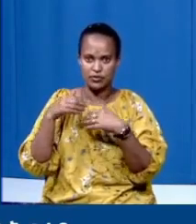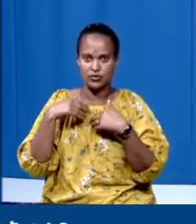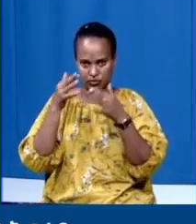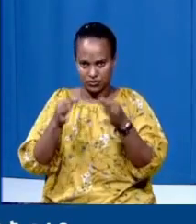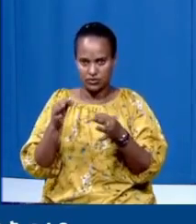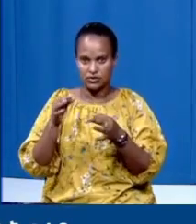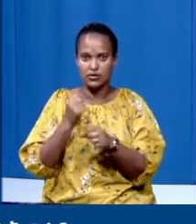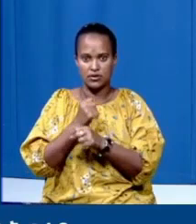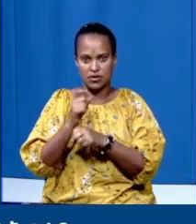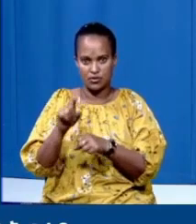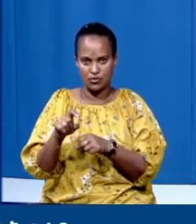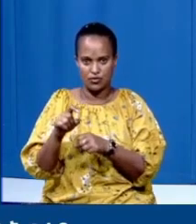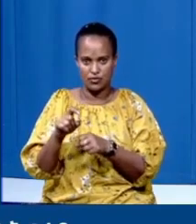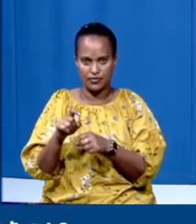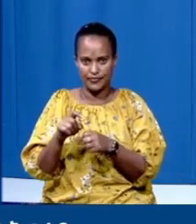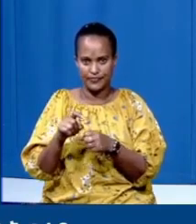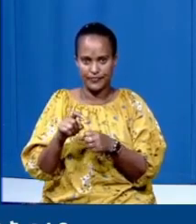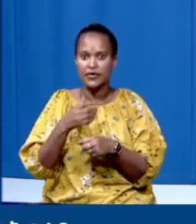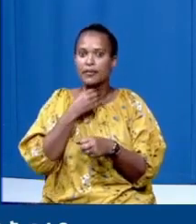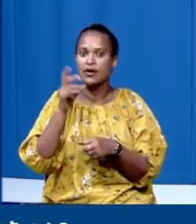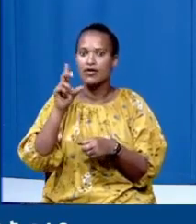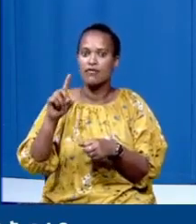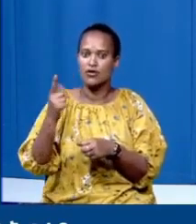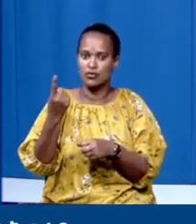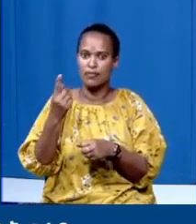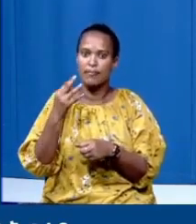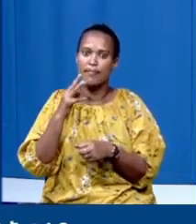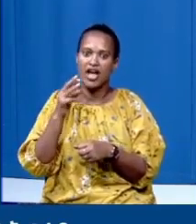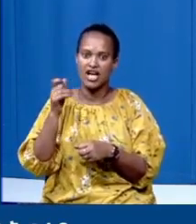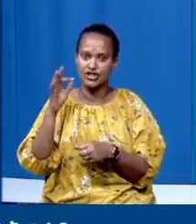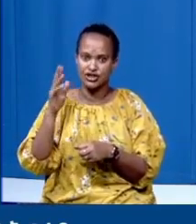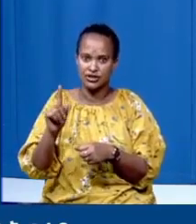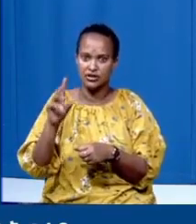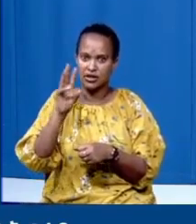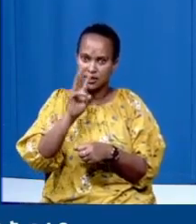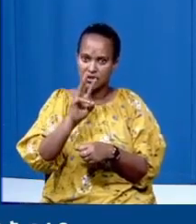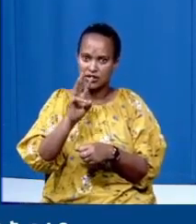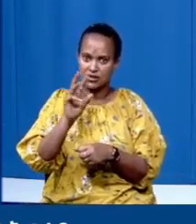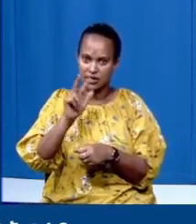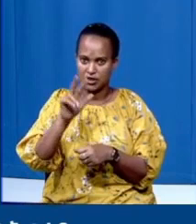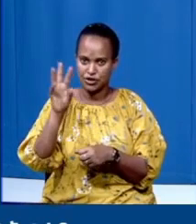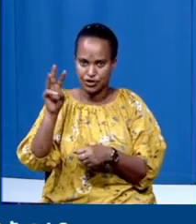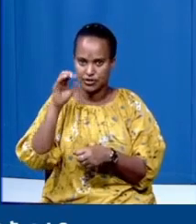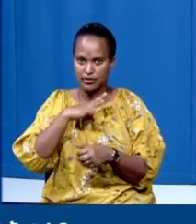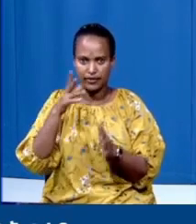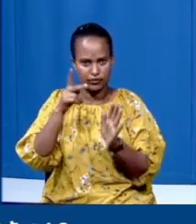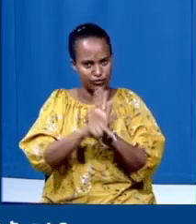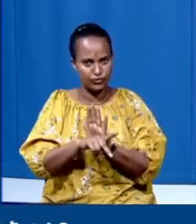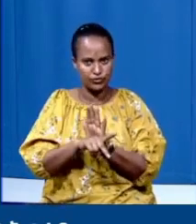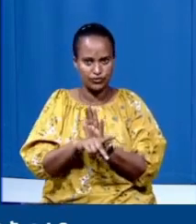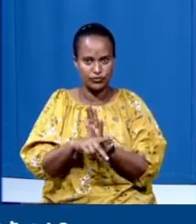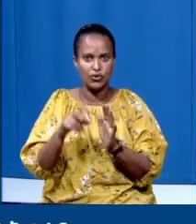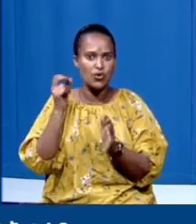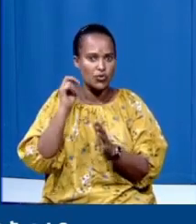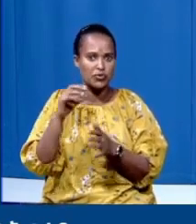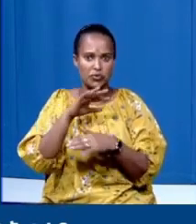ውሳነን ክስምዕ ኣለዎ ባሕር ወራርዕቱቕ ናይ ምሓራፋኖ እውን ኣብ መይሓርሽ ልዕለ 36 ሰባት ቀቲል እዩ እንስሳ ተወሪደለን ወርቂ